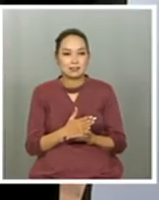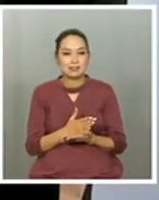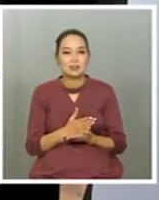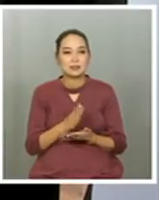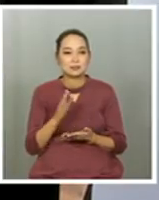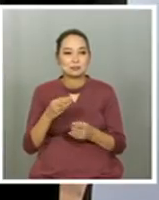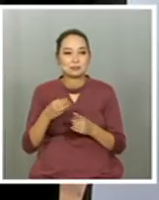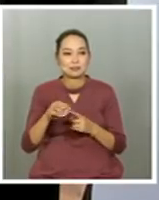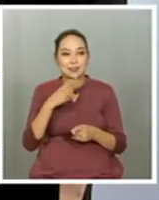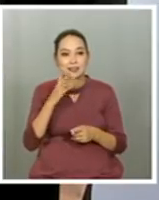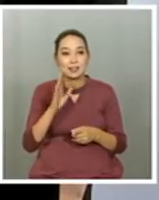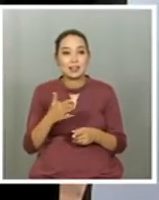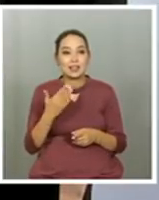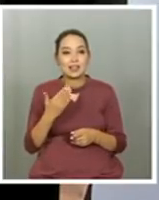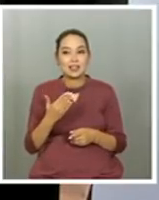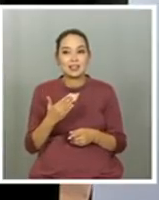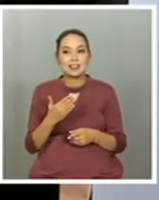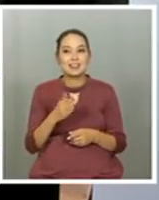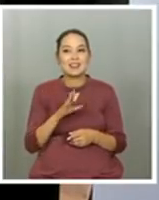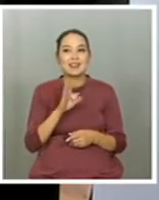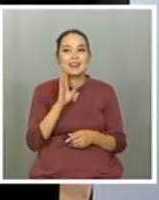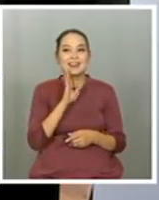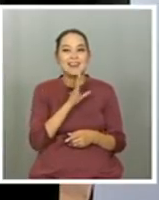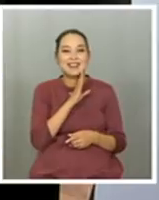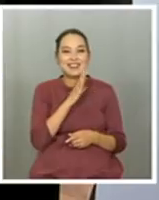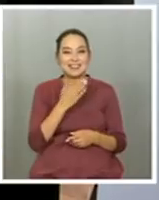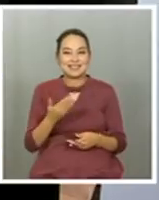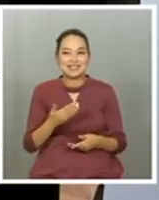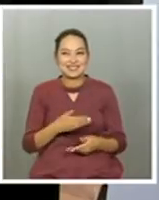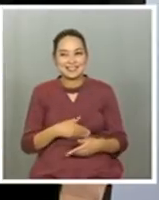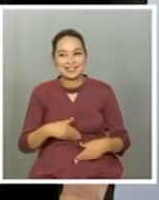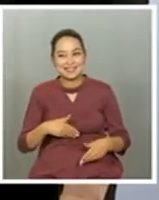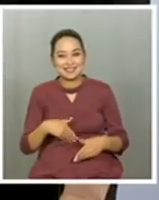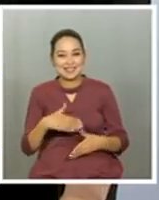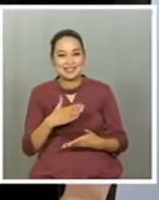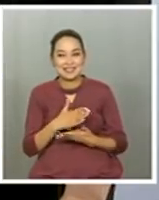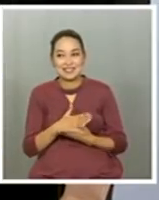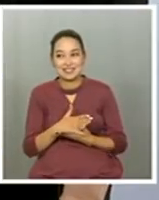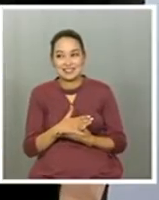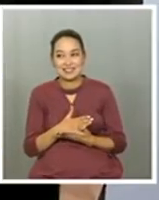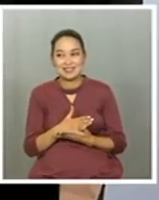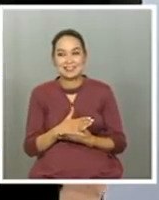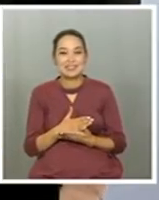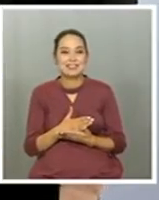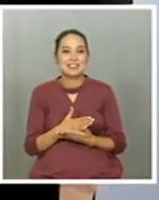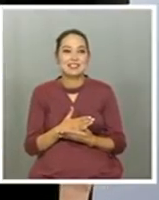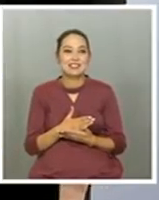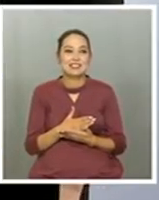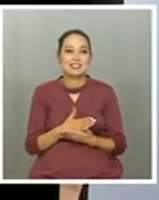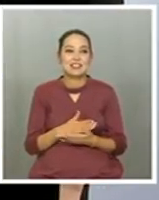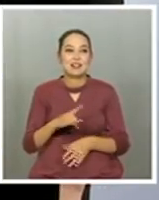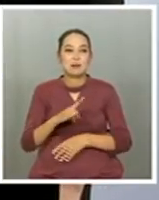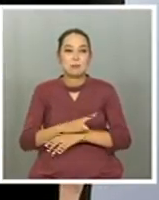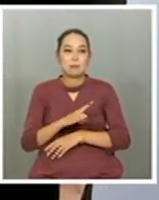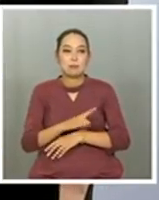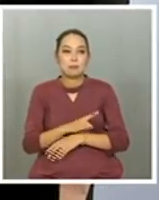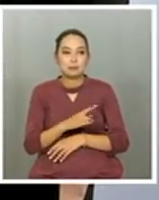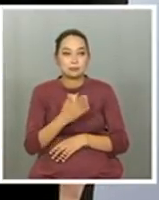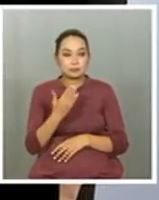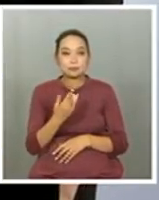нәтижесінде жаңа аналық организм қалыптасады. Мысалы, бақ-ба өсімдігі,